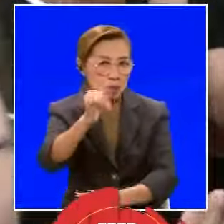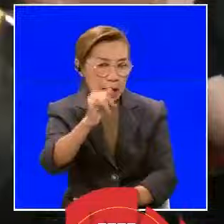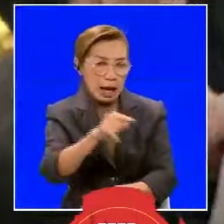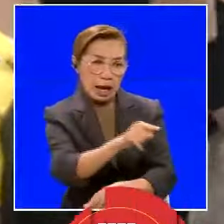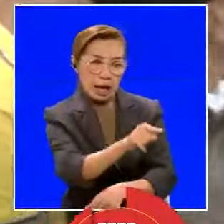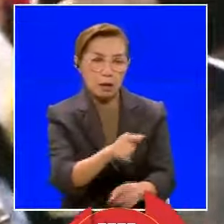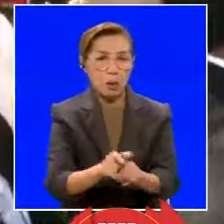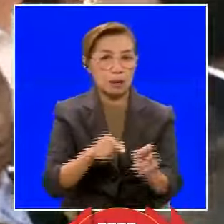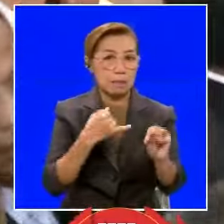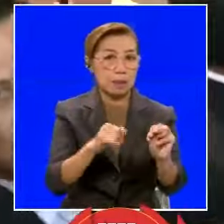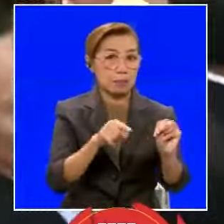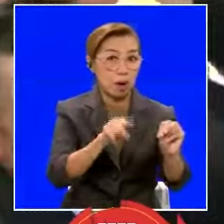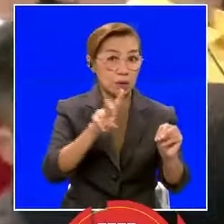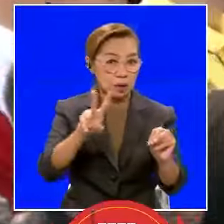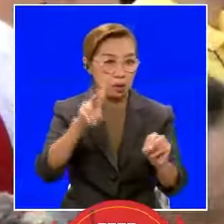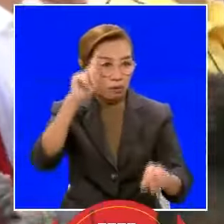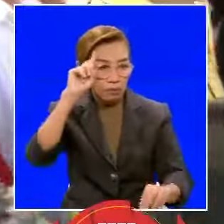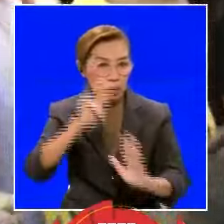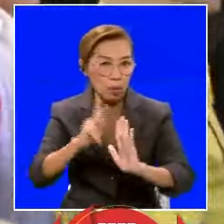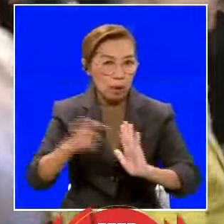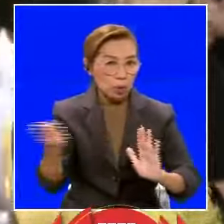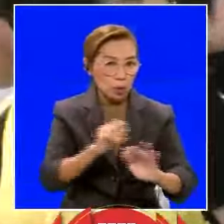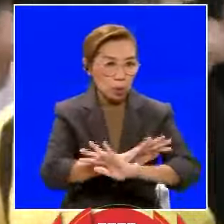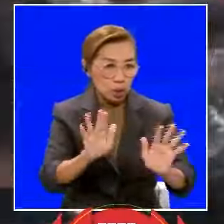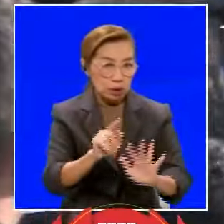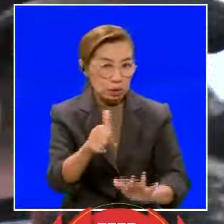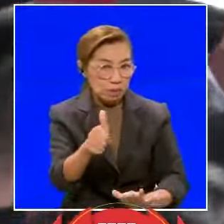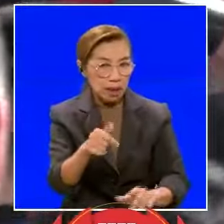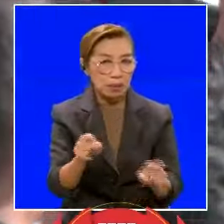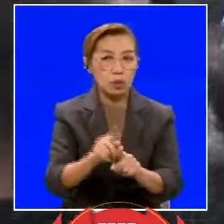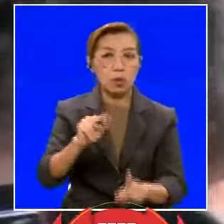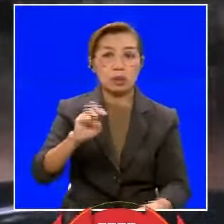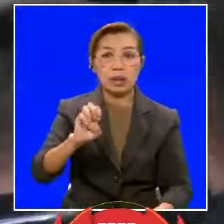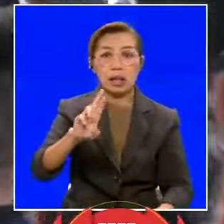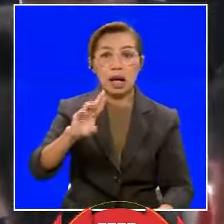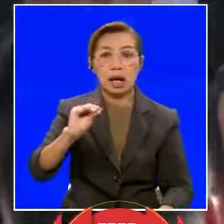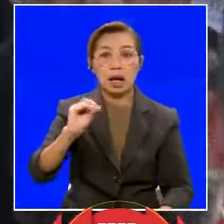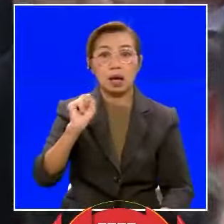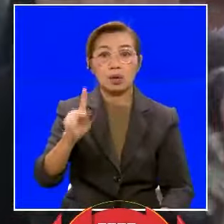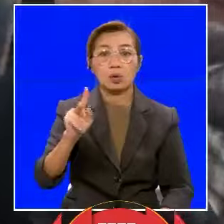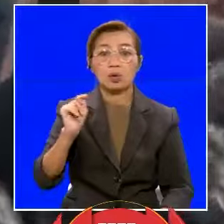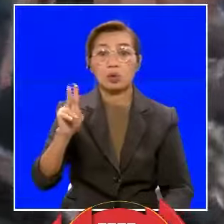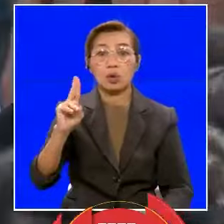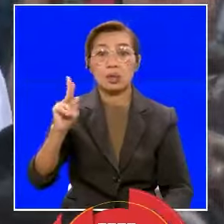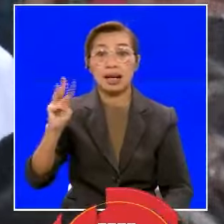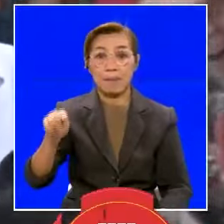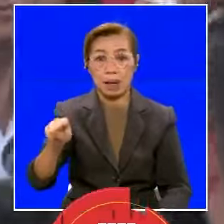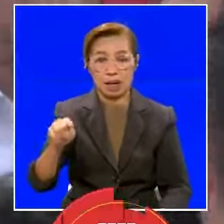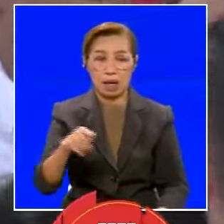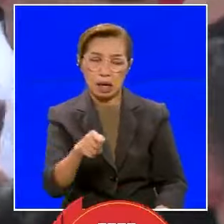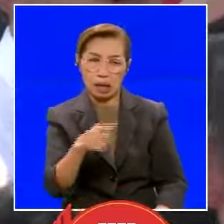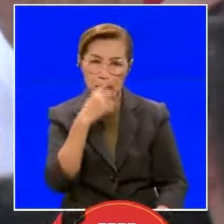ายังไงแล้วมันจะไปมีผลกระทบกับใครบ้างทั้งในเชิงบวกเชิงลบเนี่ยนะมีอีกกลุ่มนึงเข้ามาบอกว่ายังไงเขาก็เดินหน้าเต็ม